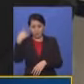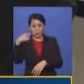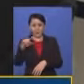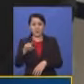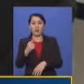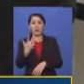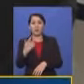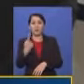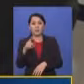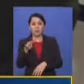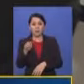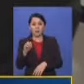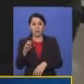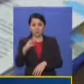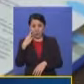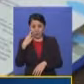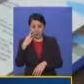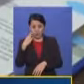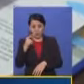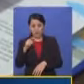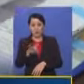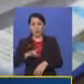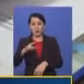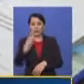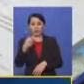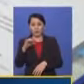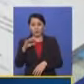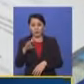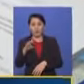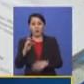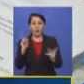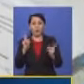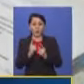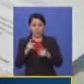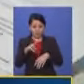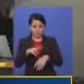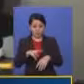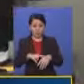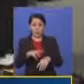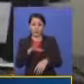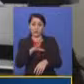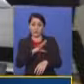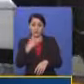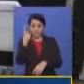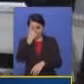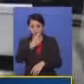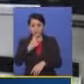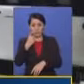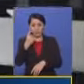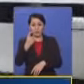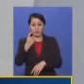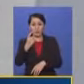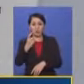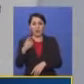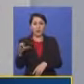оказался 31-летний мужчина, уроженец района Шалакына. В момент встречи с полицейскими он находился в нетрезвом состоянии. Начал